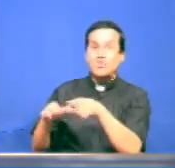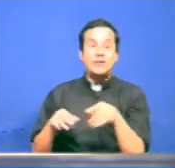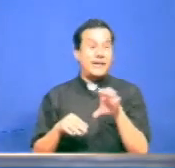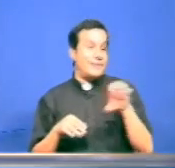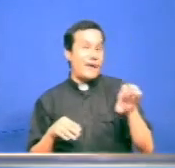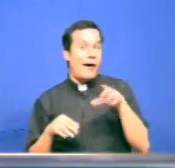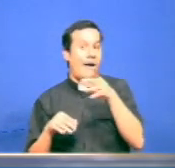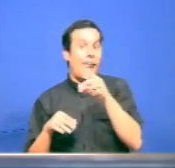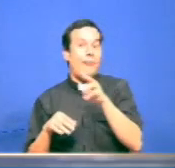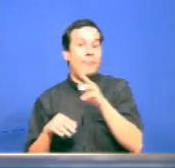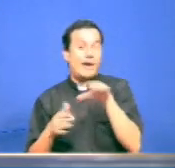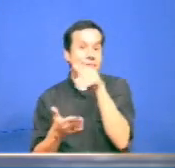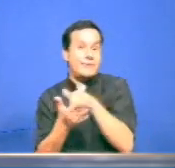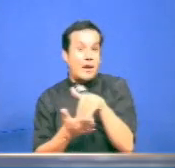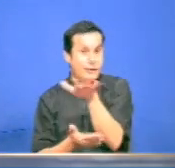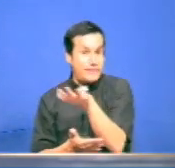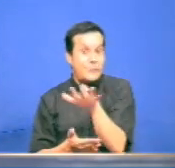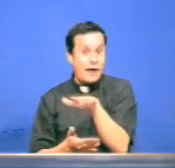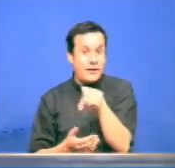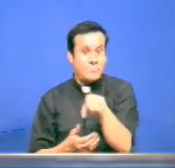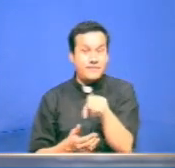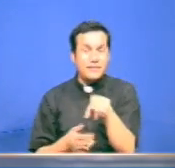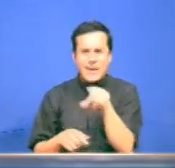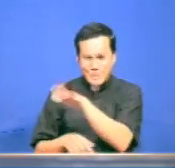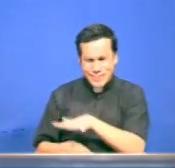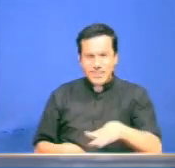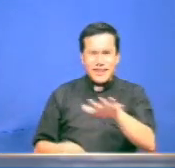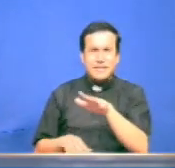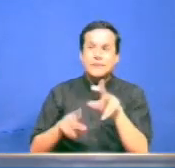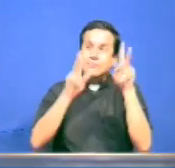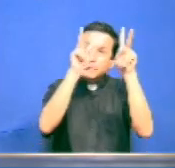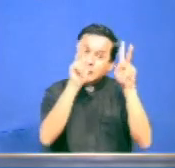area. Wale wa metropolitan ya Kisumu,